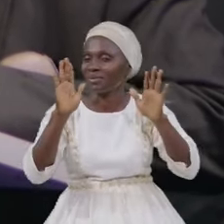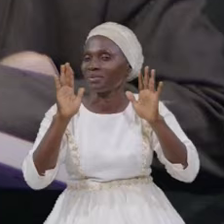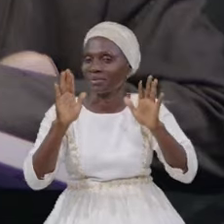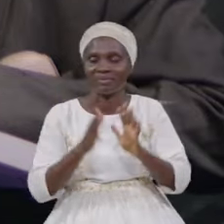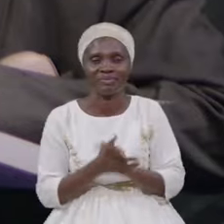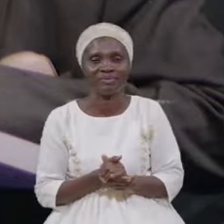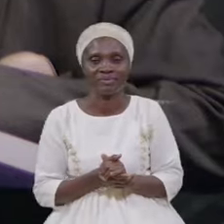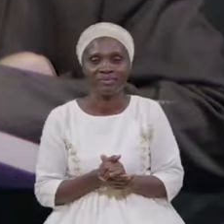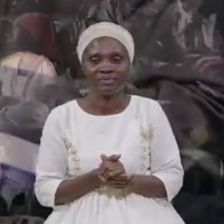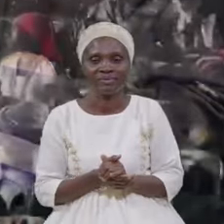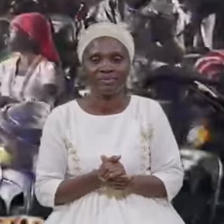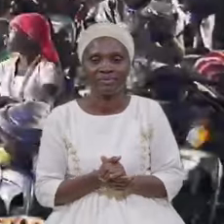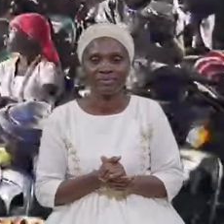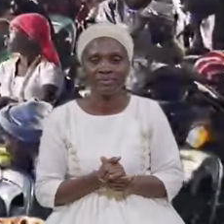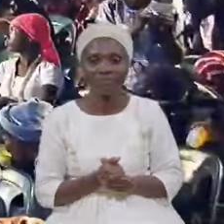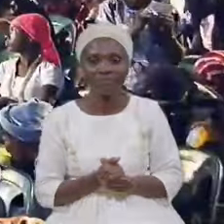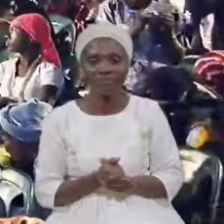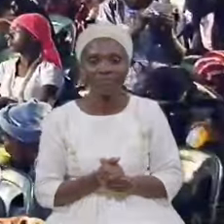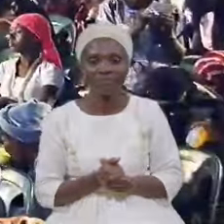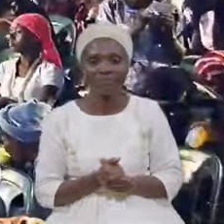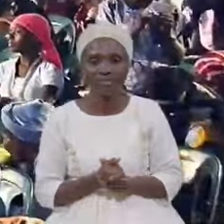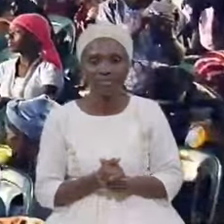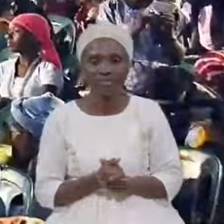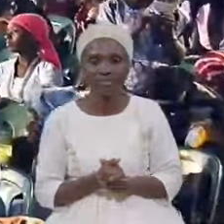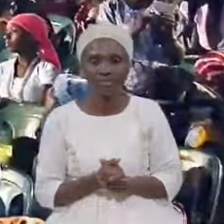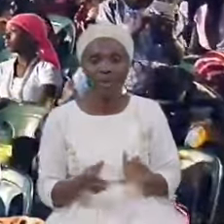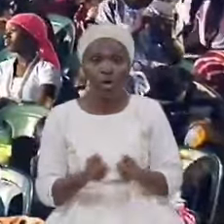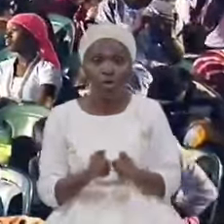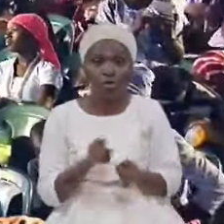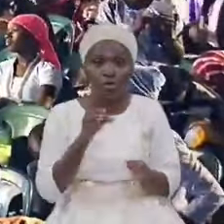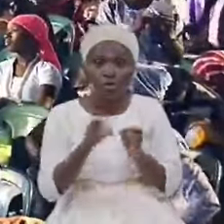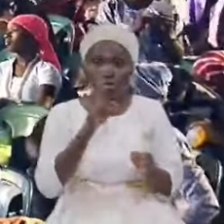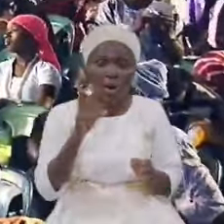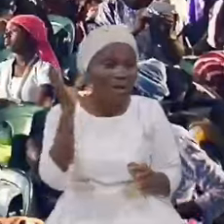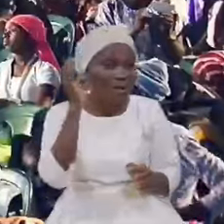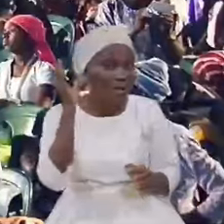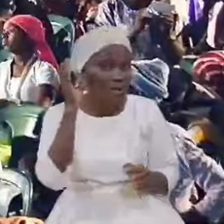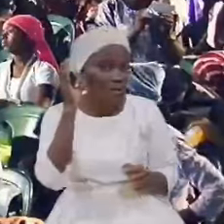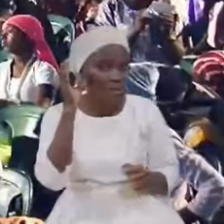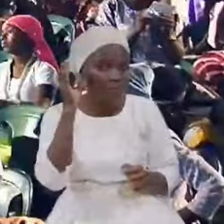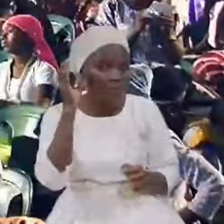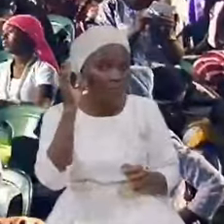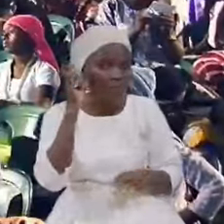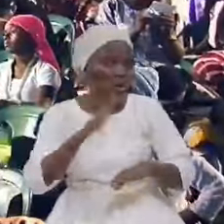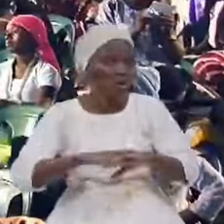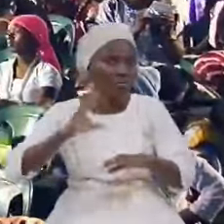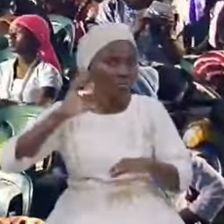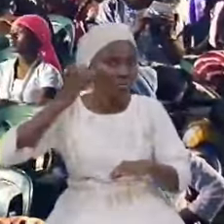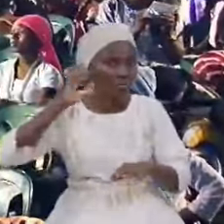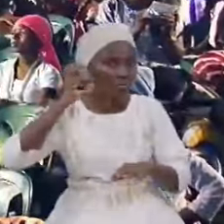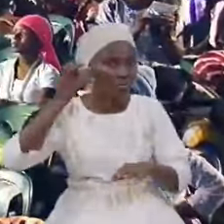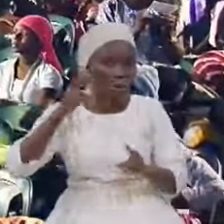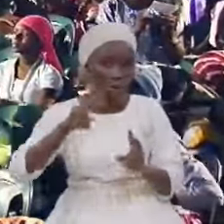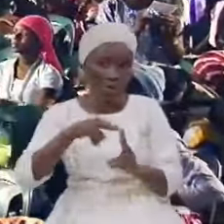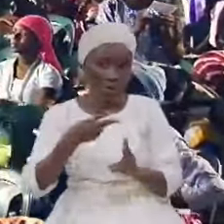Si vous nous suivez à la radio ou bien à la télévision, il y a des numéros qui vont s'afficher à l'écran que